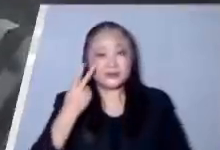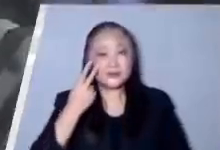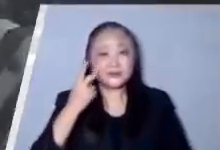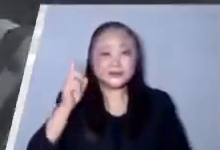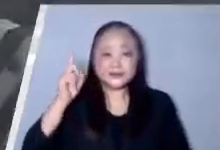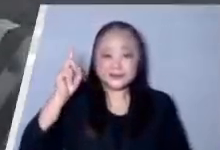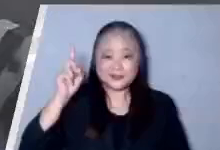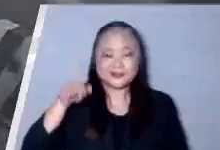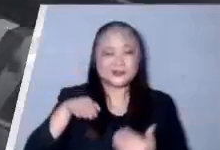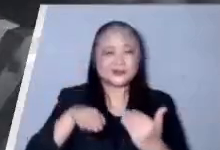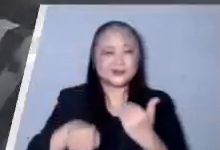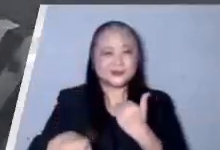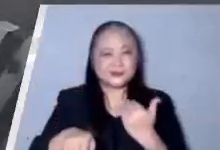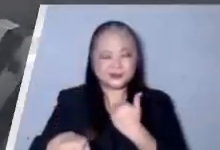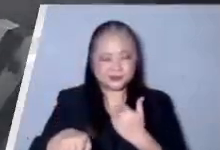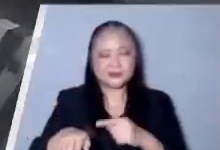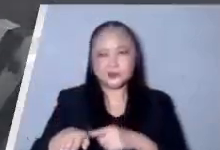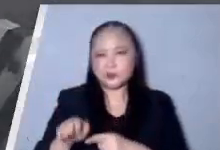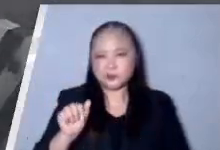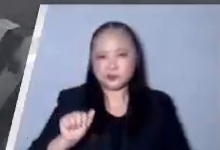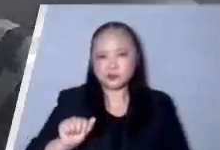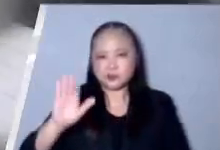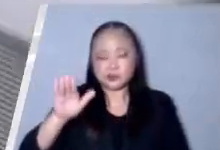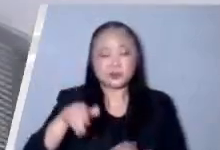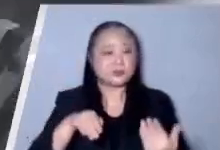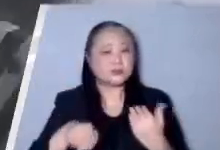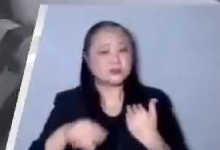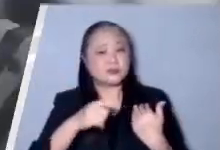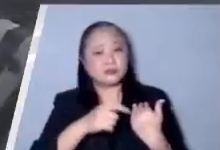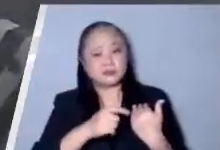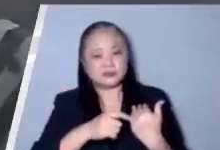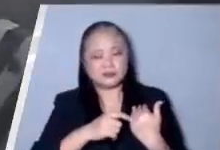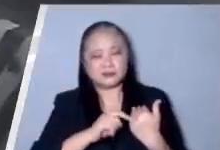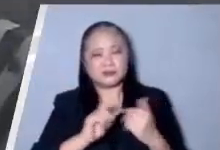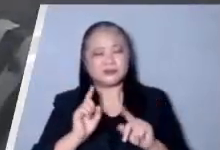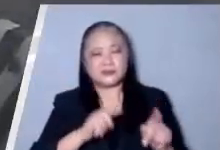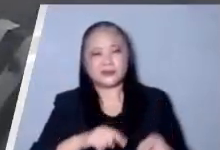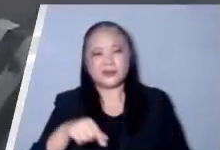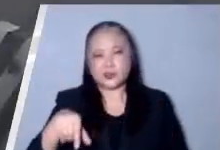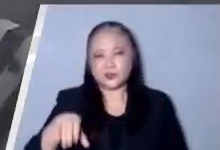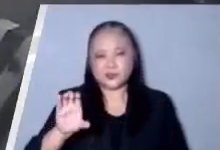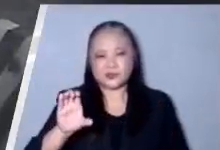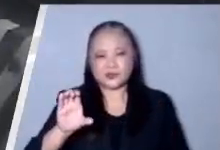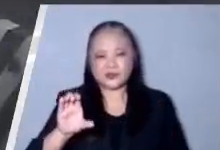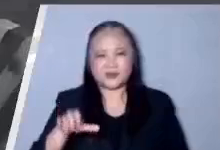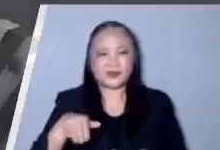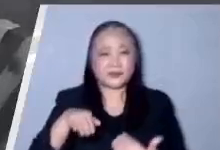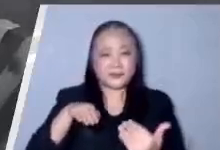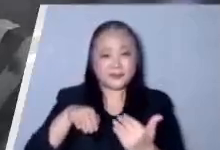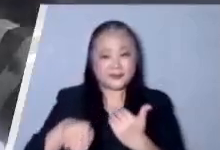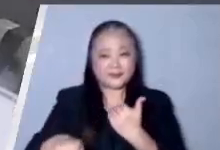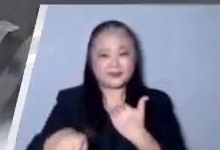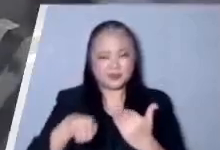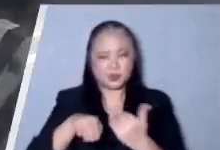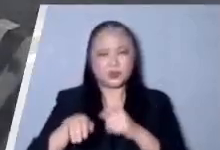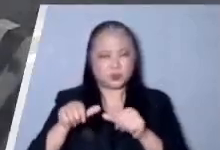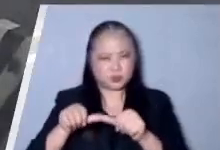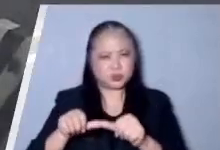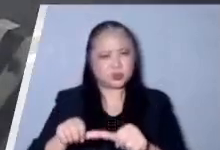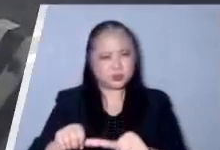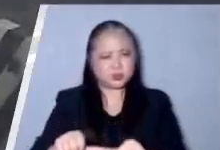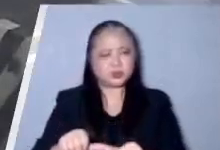Antipolo. Habang yung sa kanang bahagi naman ay papuntang Quezon City. Magkabilang lanes po, no? Tuloy-tuloy ang usad ng mga sasakyan. Wala